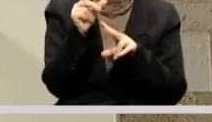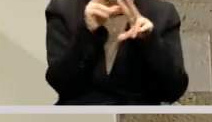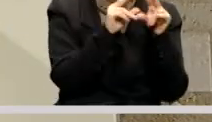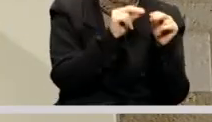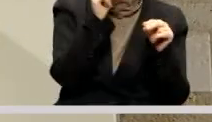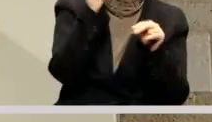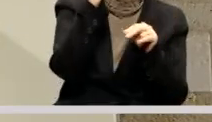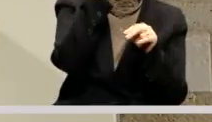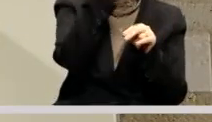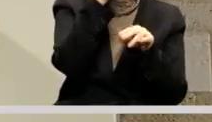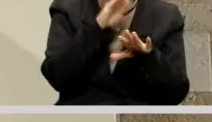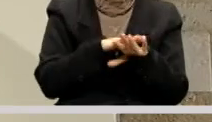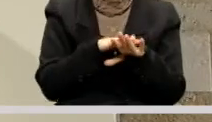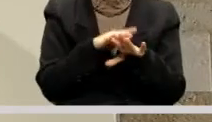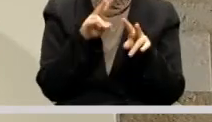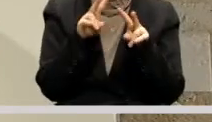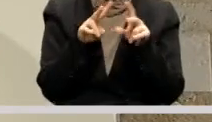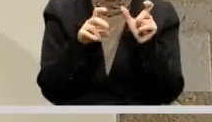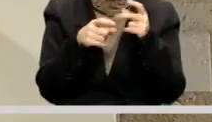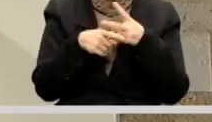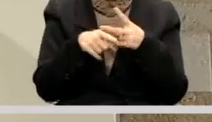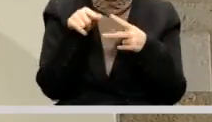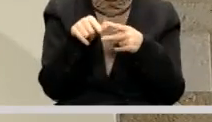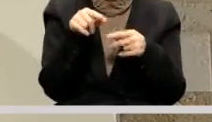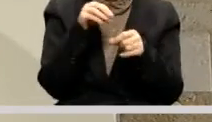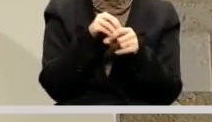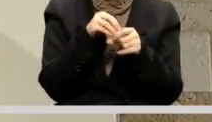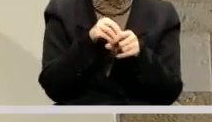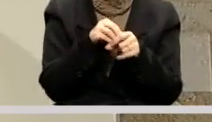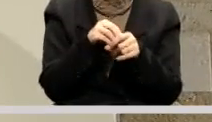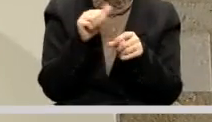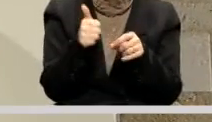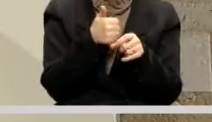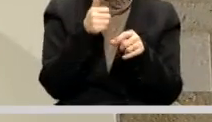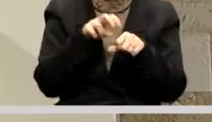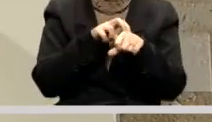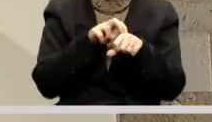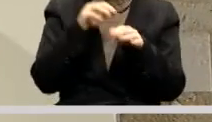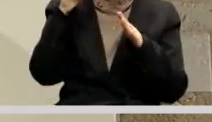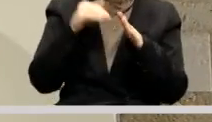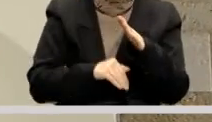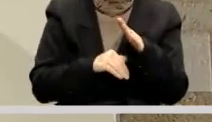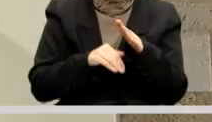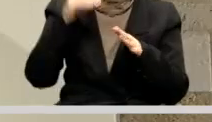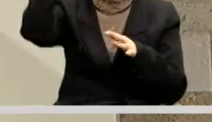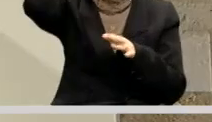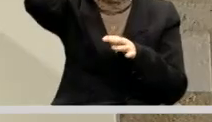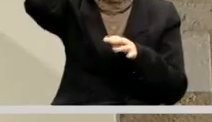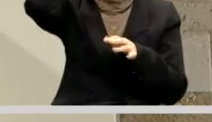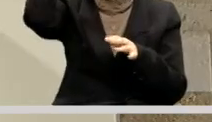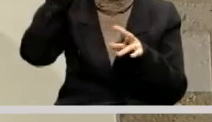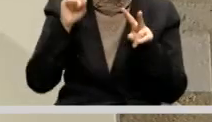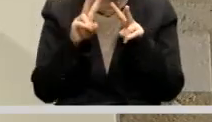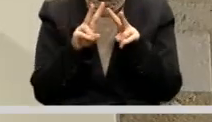muzu burada şunun için rica ettim. Stres seviyelerini daha da düşürmeye yardımcı. Beynimizde triptofan, melatonin ve serotonin